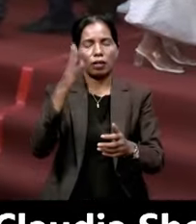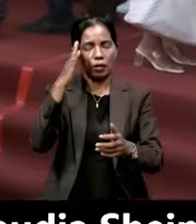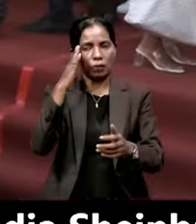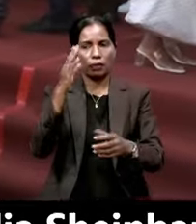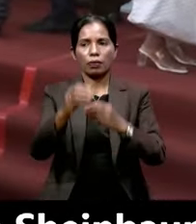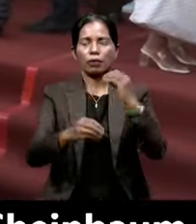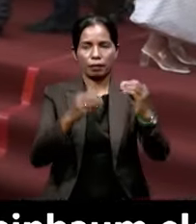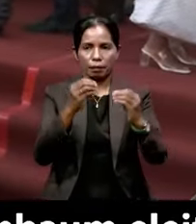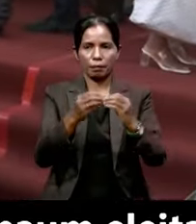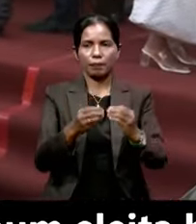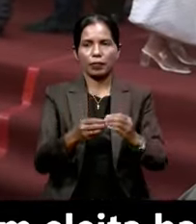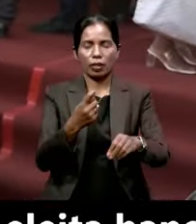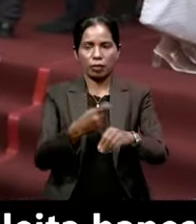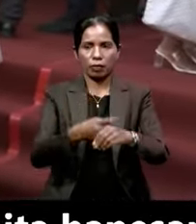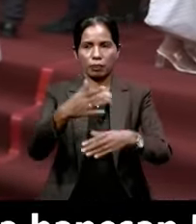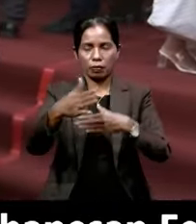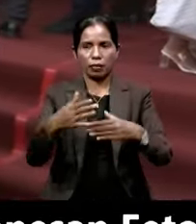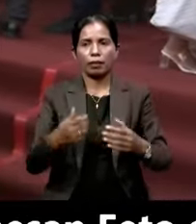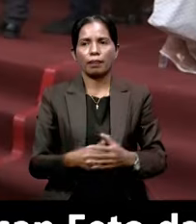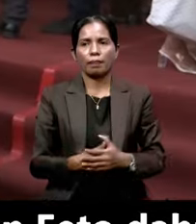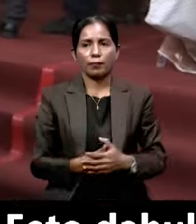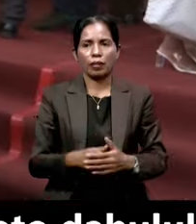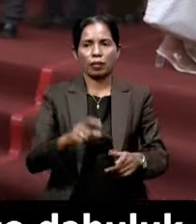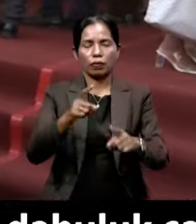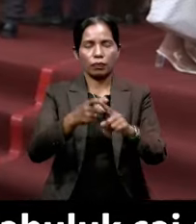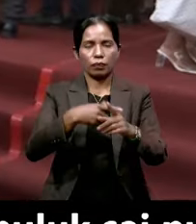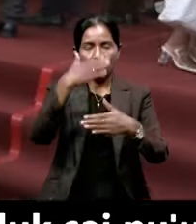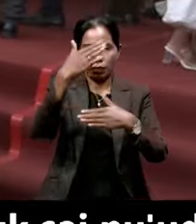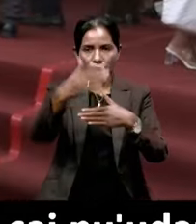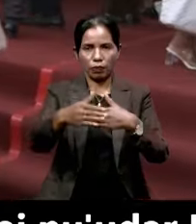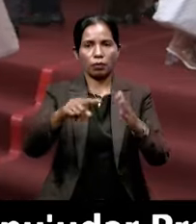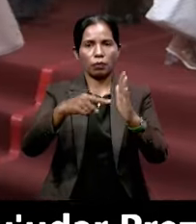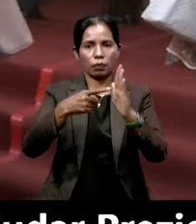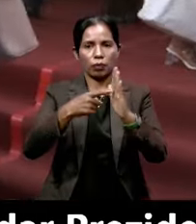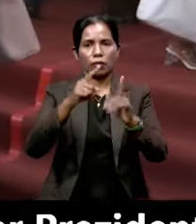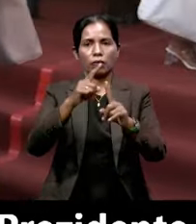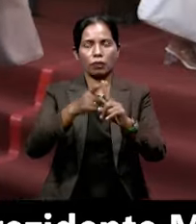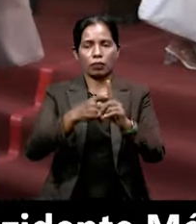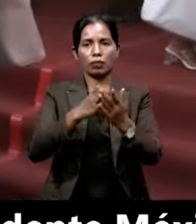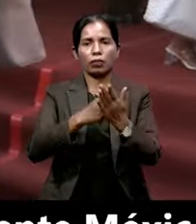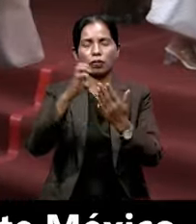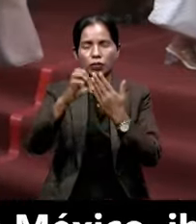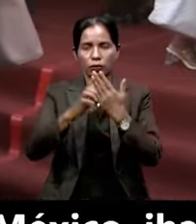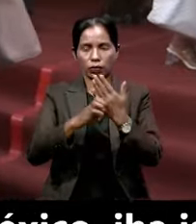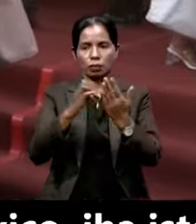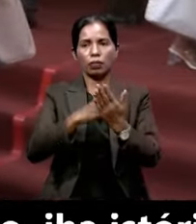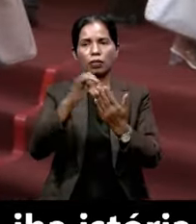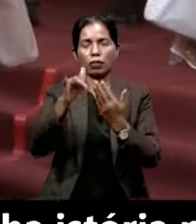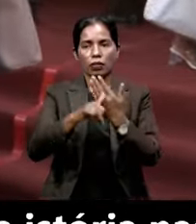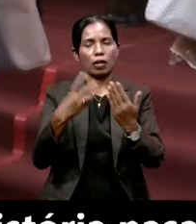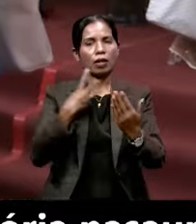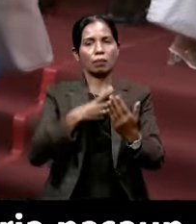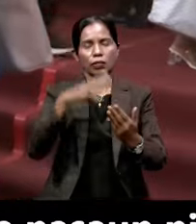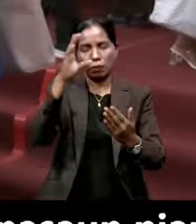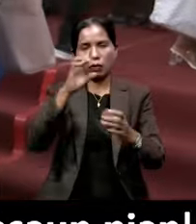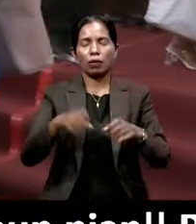kata ya tempo badak ya fula oi at komesa ho si fula juni ba julu ame se buka halu sapra atu